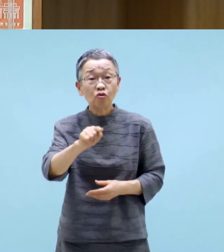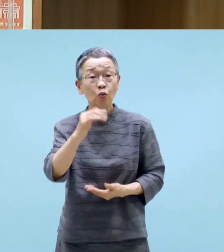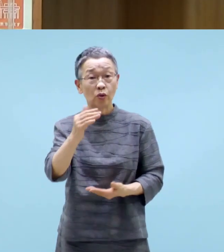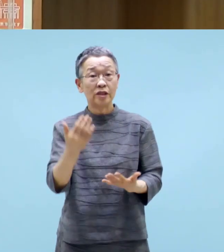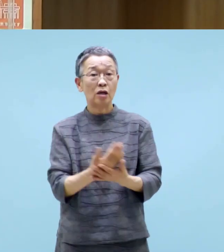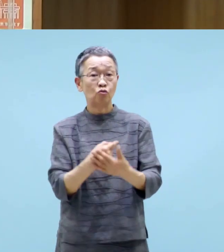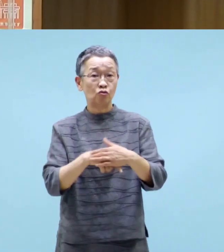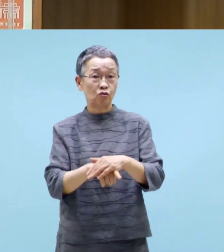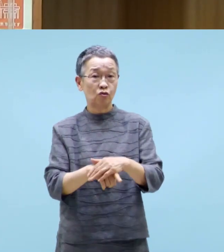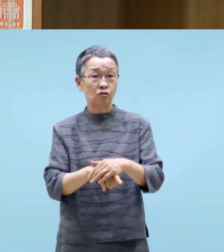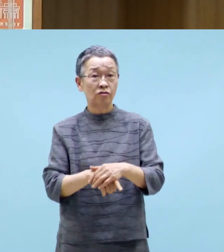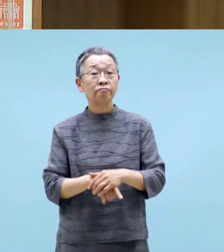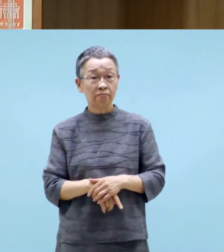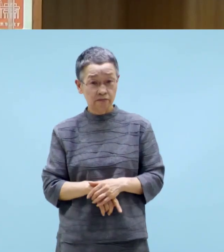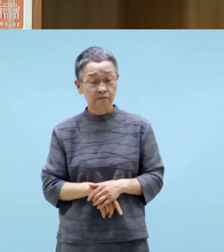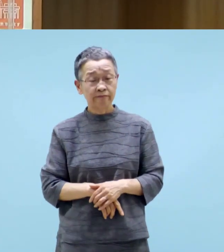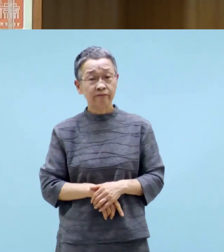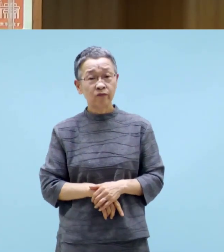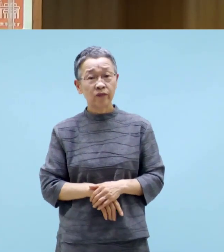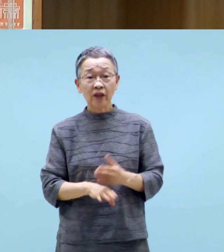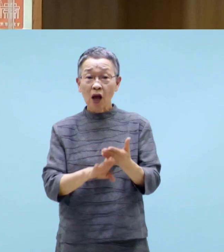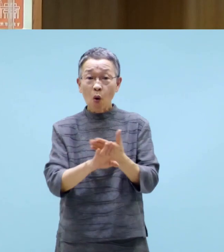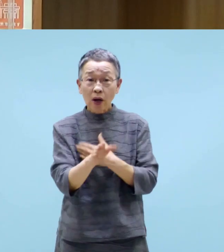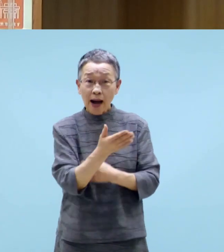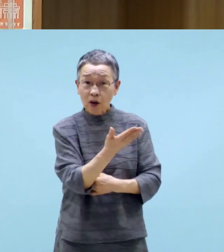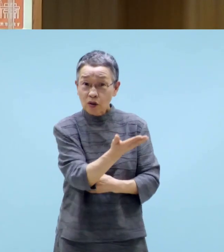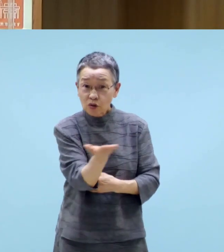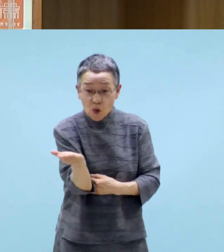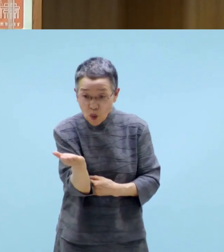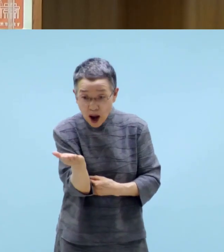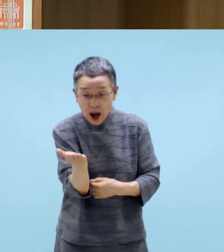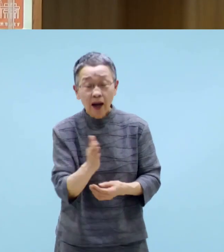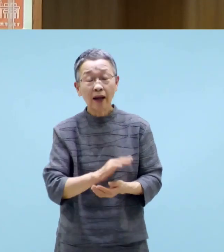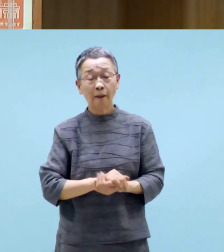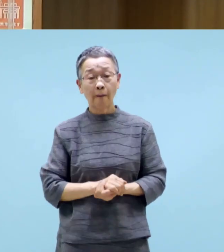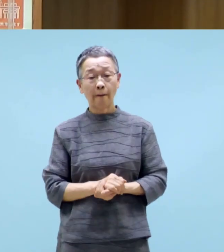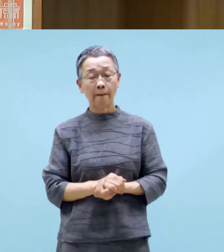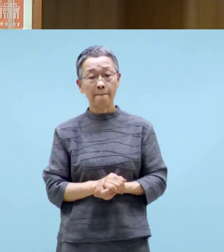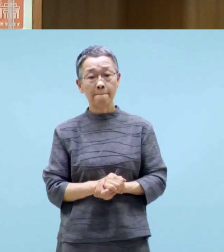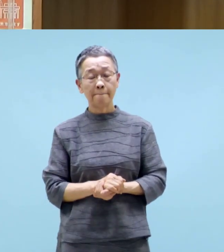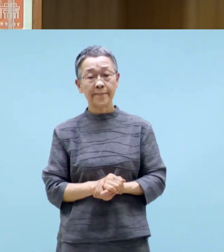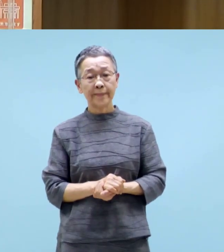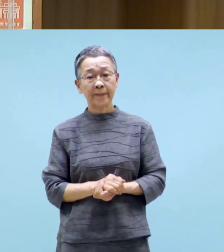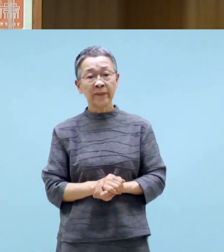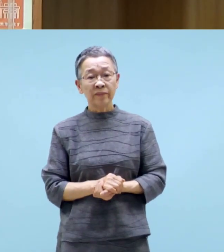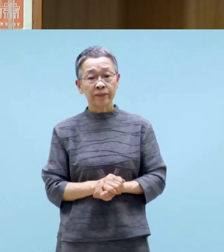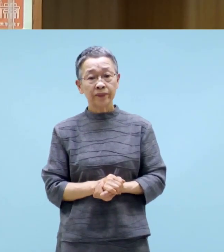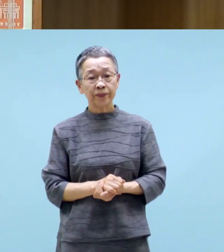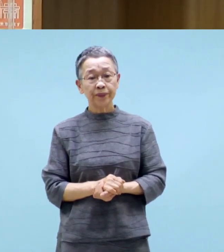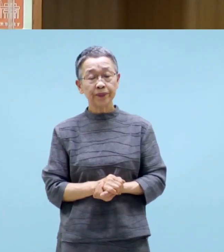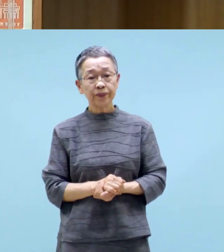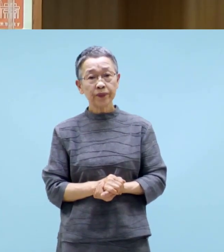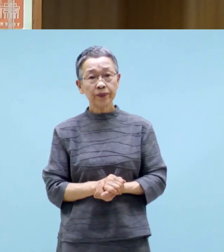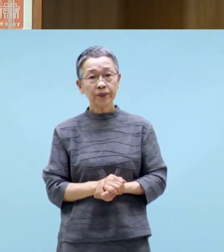うございます。 他ご質問ございますか。はい、